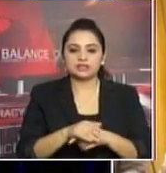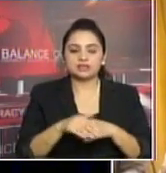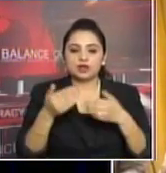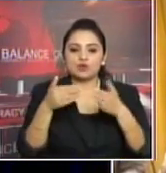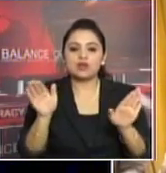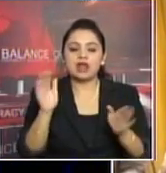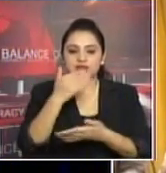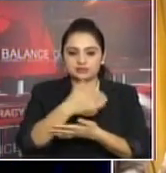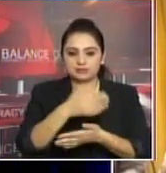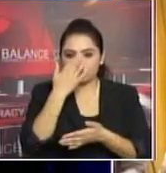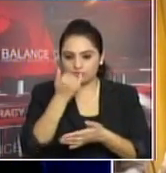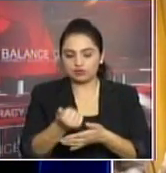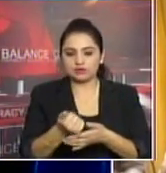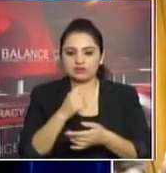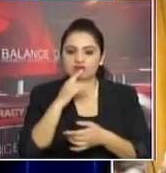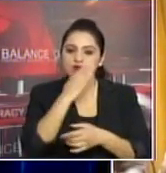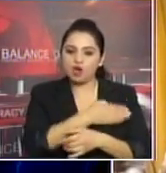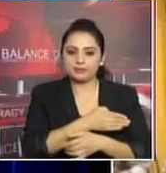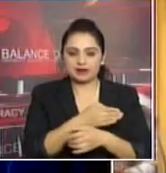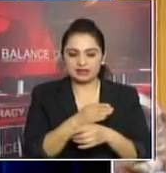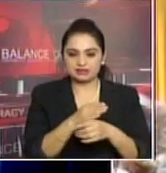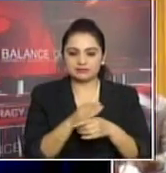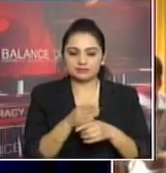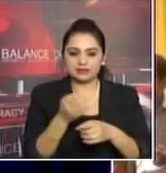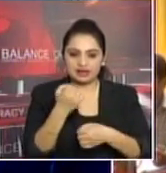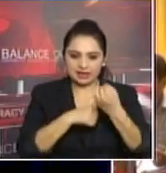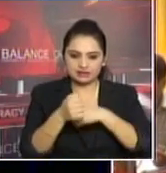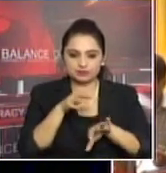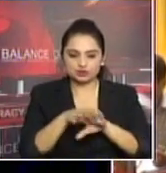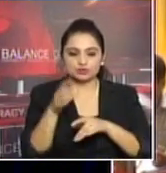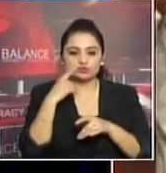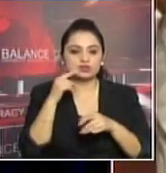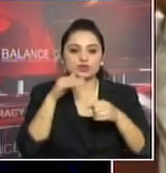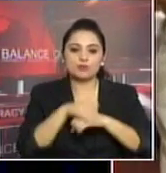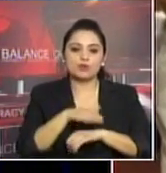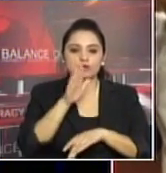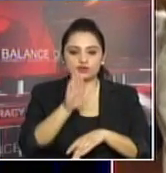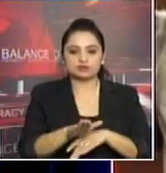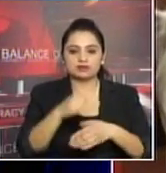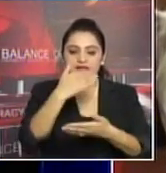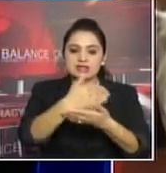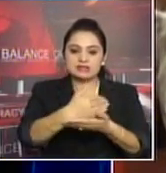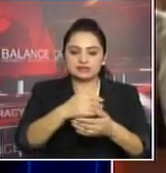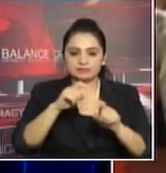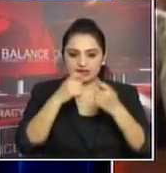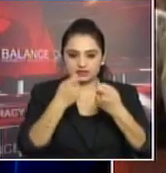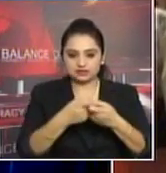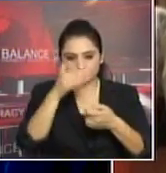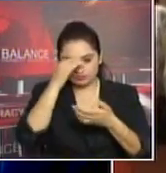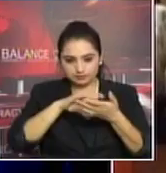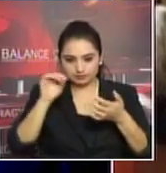खुल्ला सिमानाका कारण अपराधिक घटनाहरू सीमा क्षेत्रमा दिन प्रतिदिन बढिरहेको छन्। सीमा क्षेत्रका समस्या समाधान